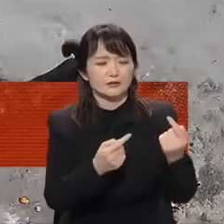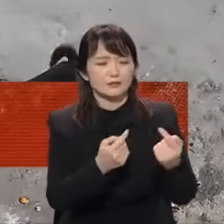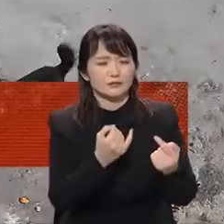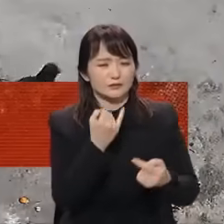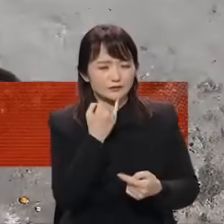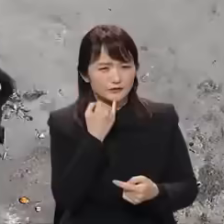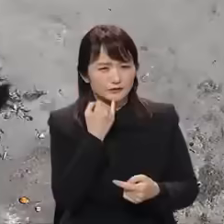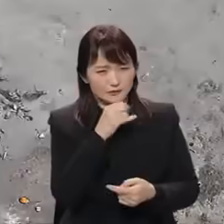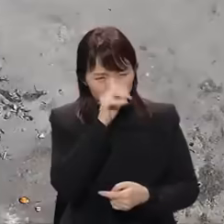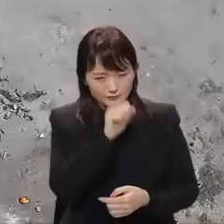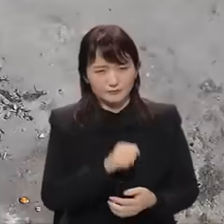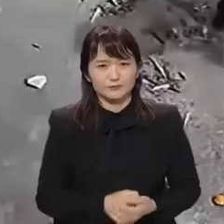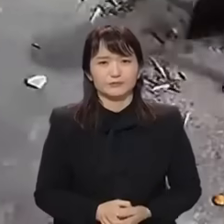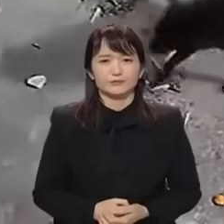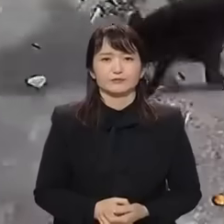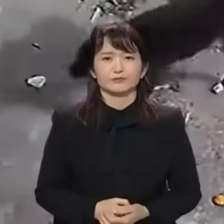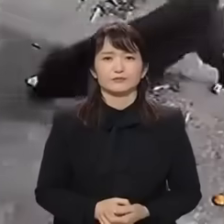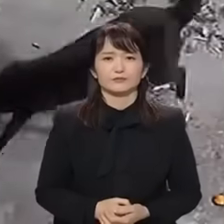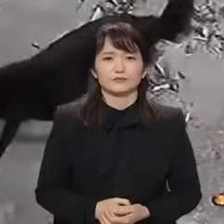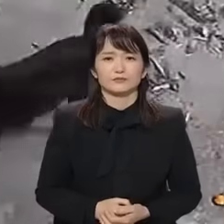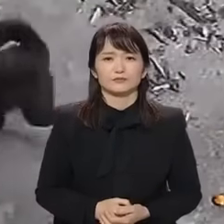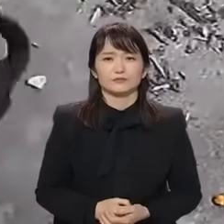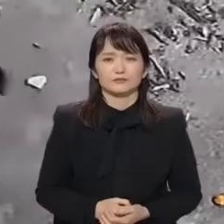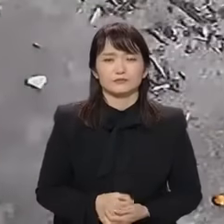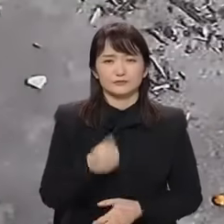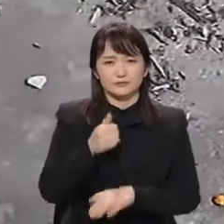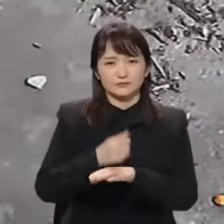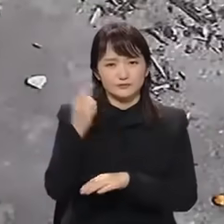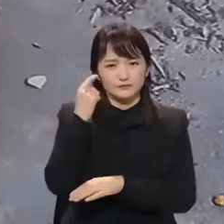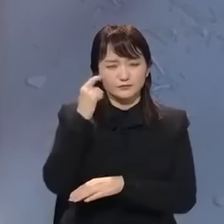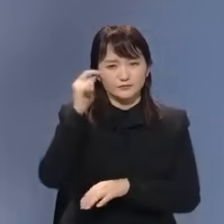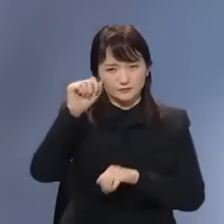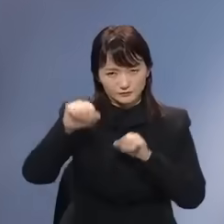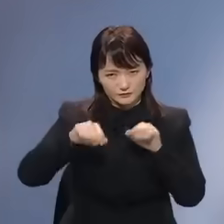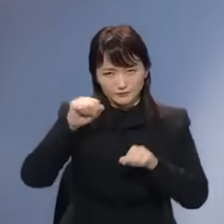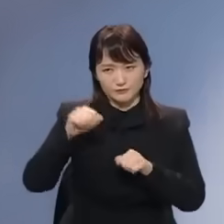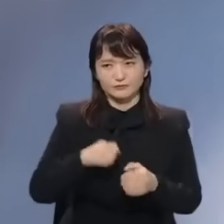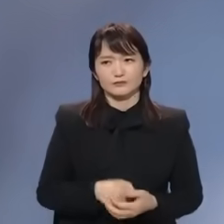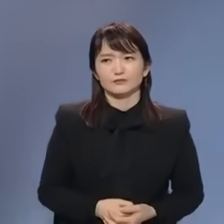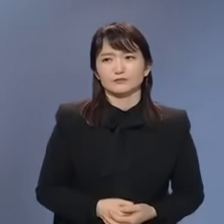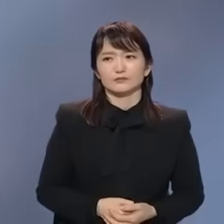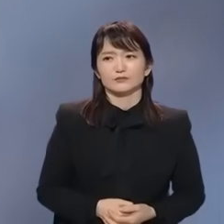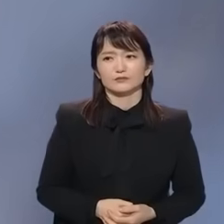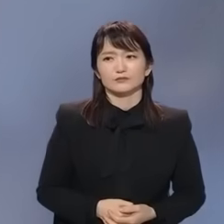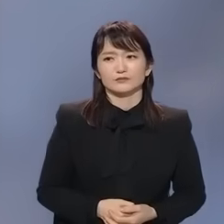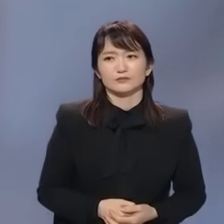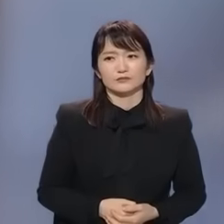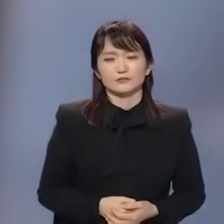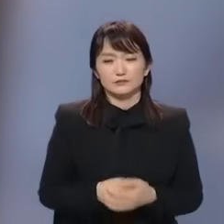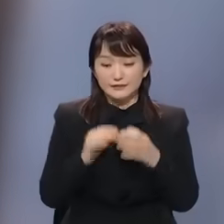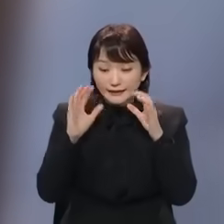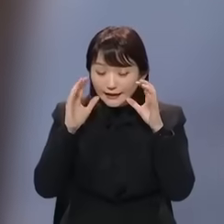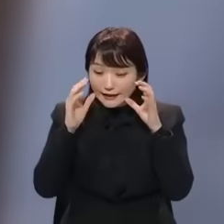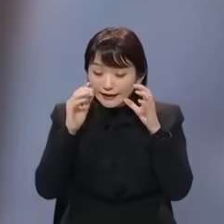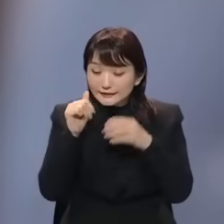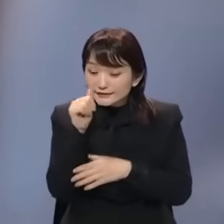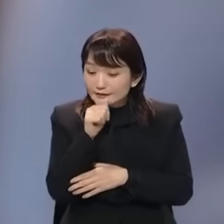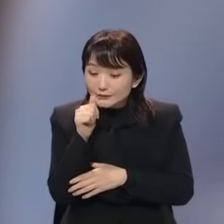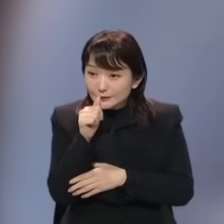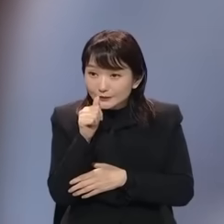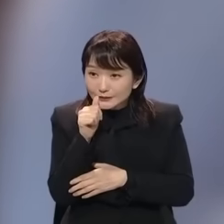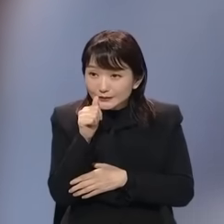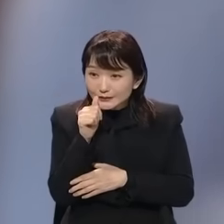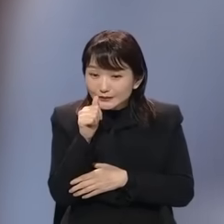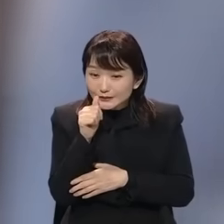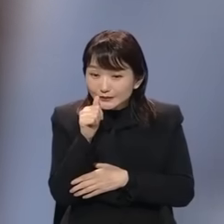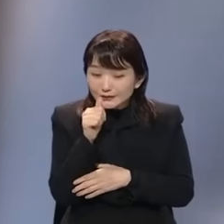아끼지 않았습니다. 자, 마지막 픽 주인공 동물입니다. 네, 작은 새끼 고양이의 품에요. 역시나 아직은